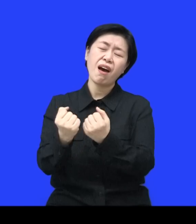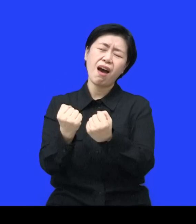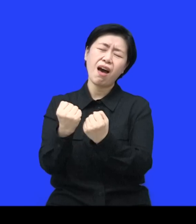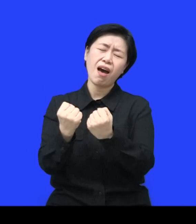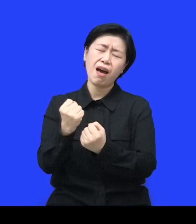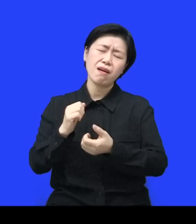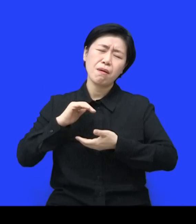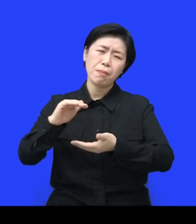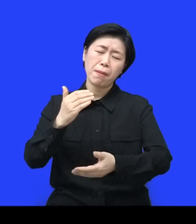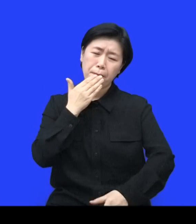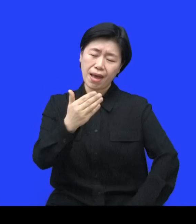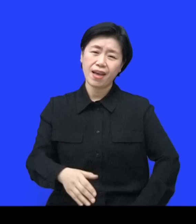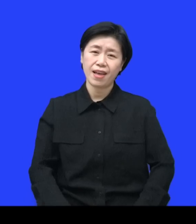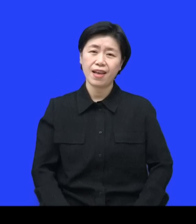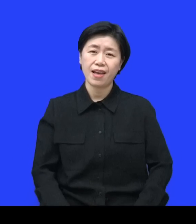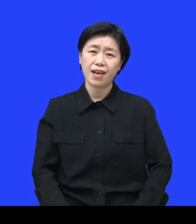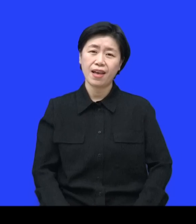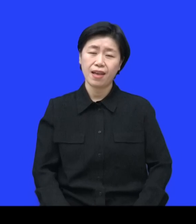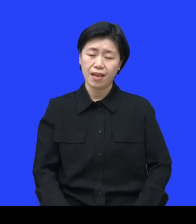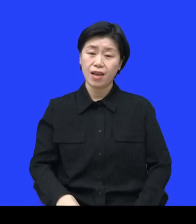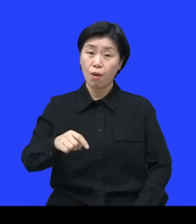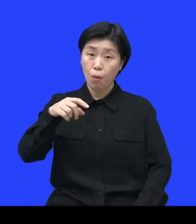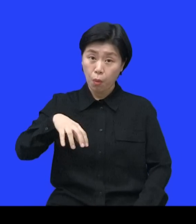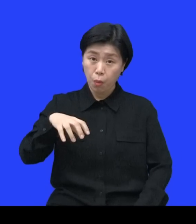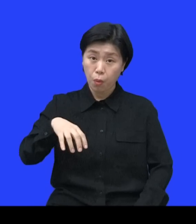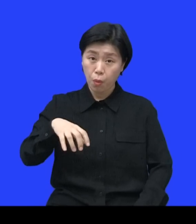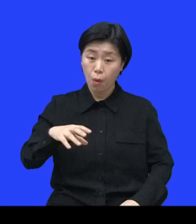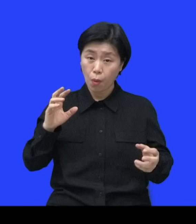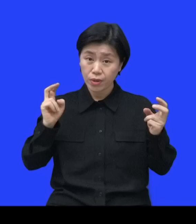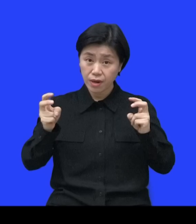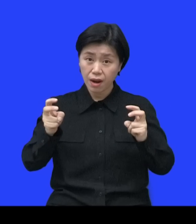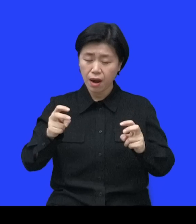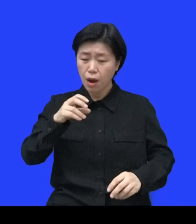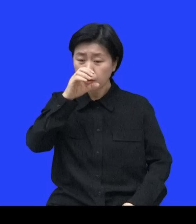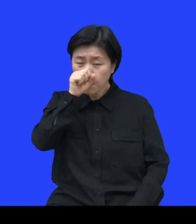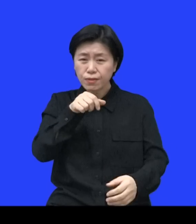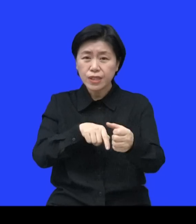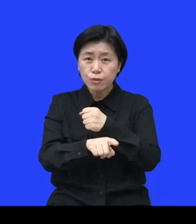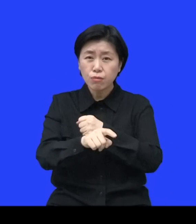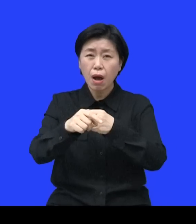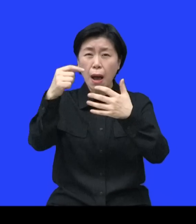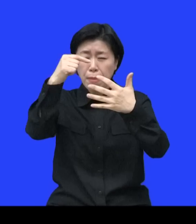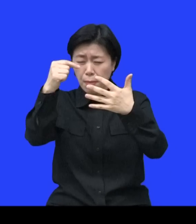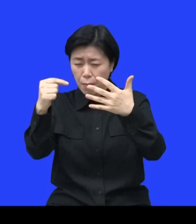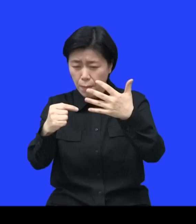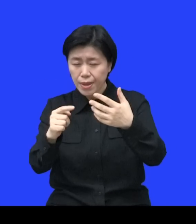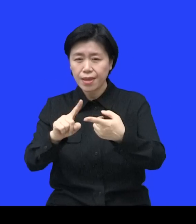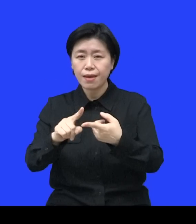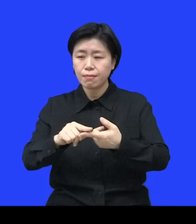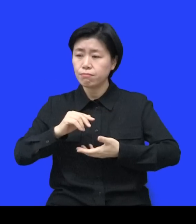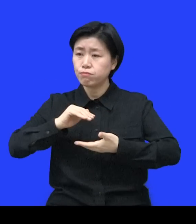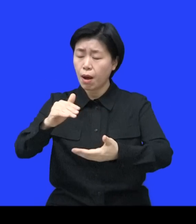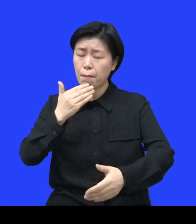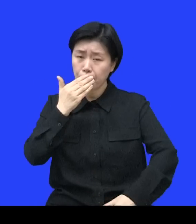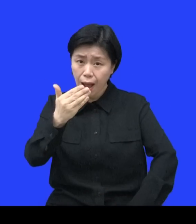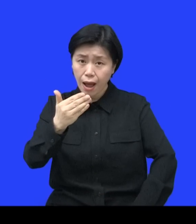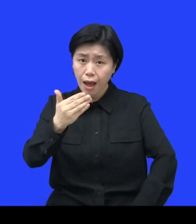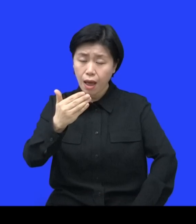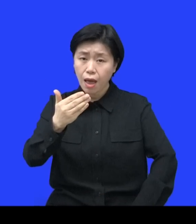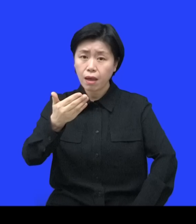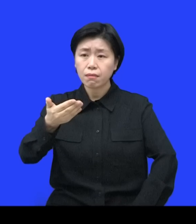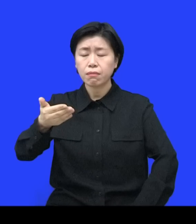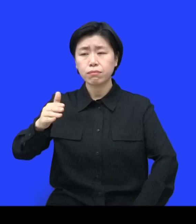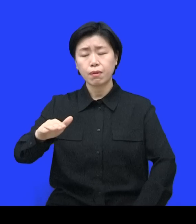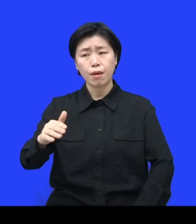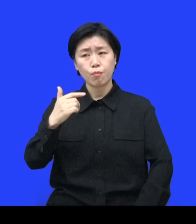다 좋다는 거예요. 나는 다 이 직장이 왜 더 좋은지를 설득할 자신이 있었는데 마지막 그러시더라고요. 하나님이 부르신다는데